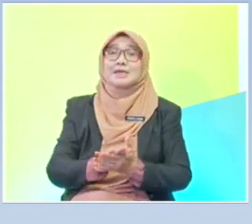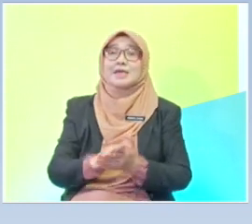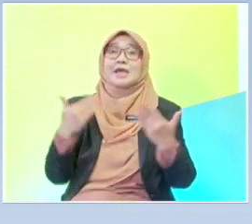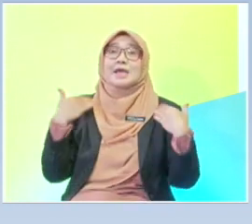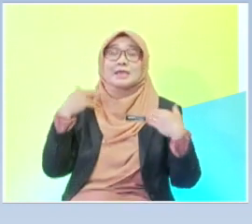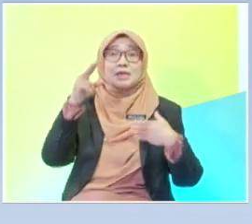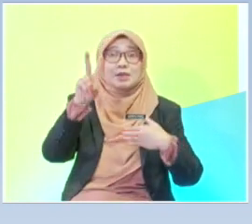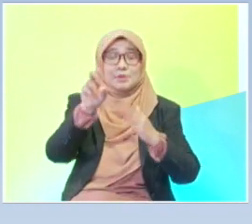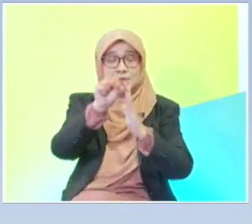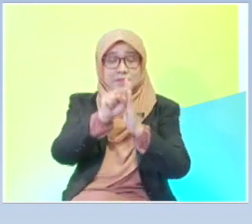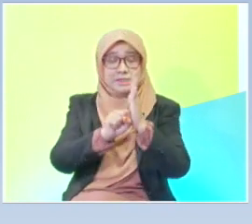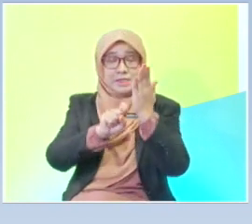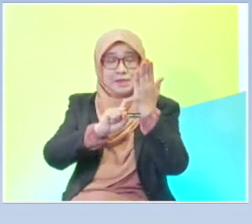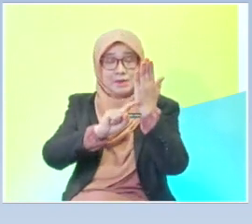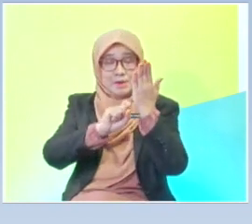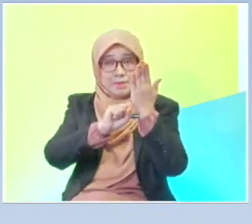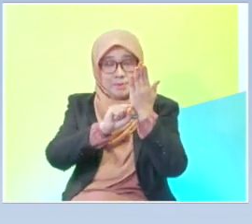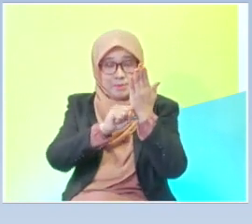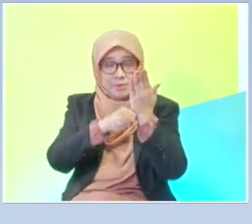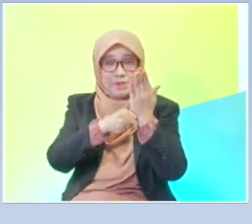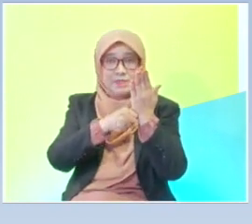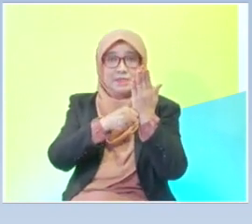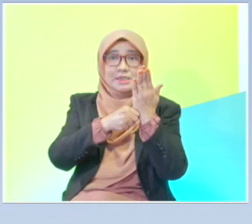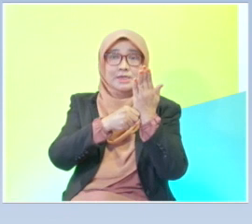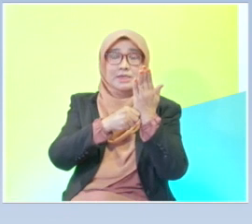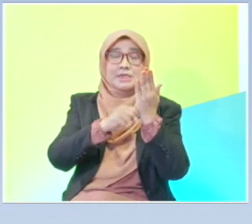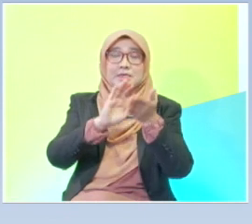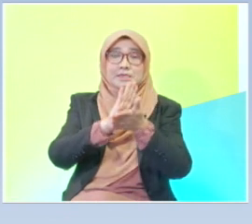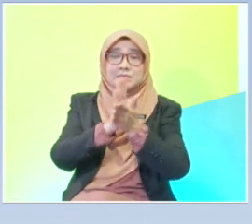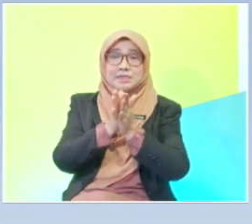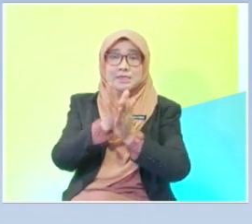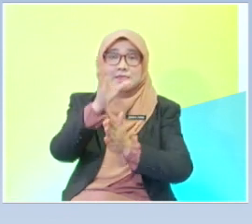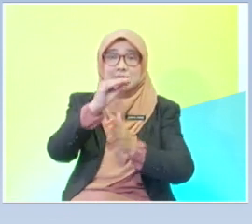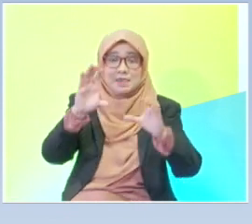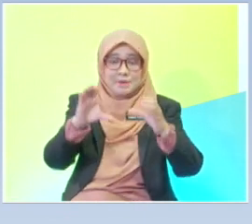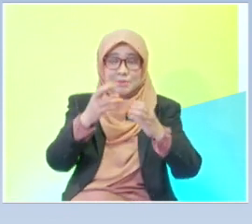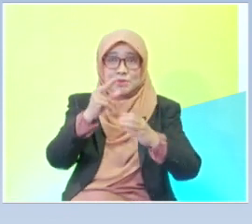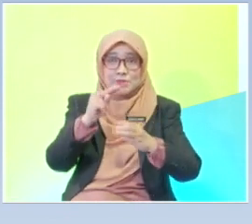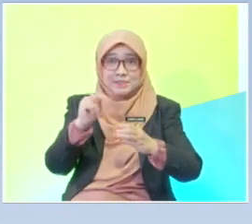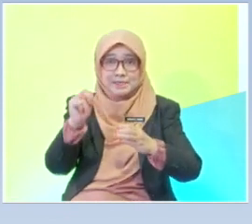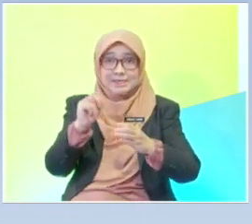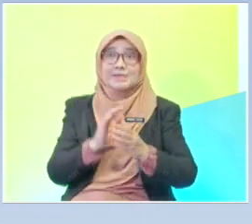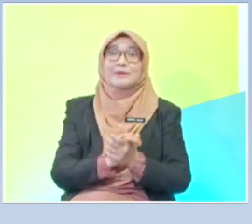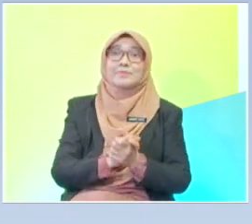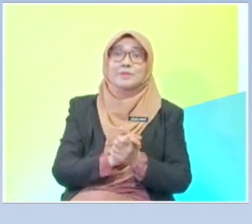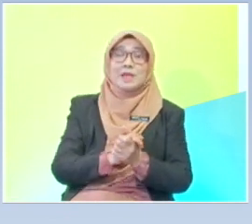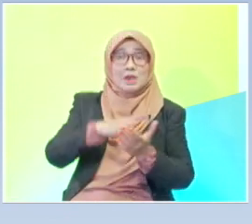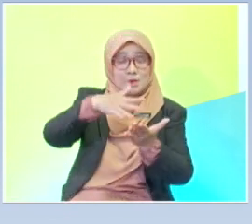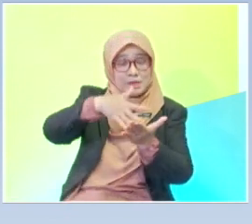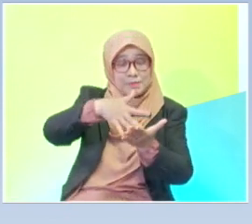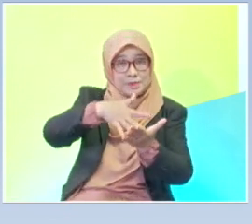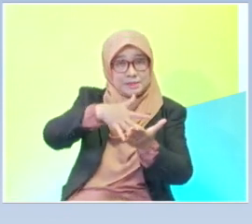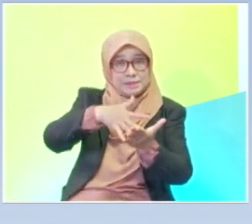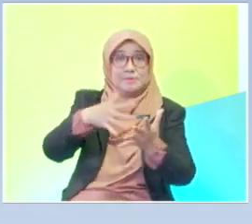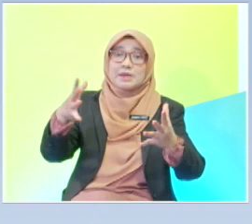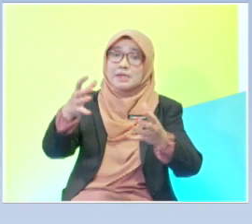jadi dan buatan. Untuk keimunan pasif pula, badan akan memperoleh antibody daripada sumber